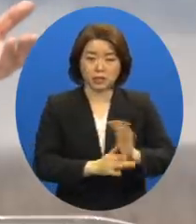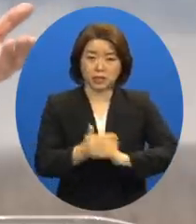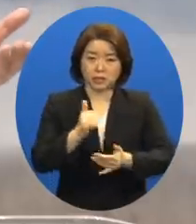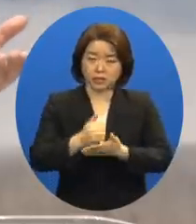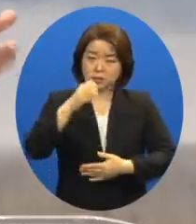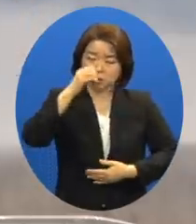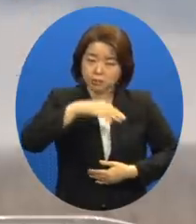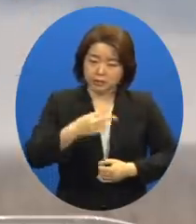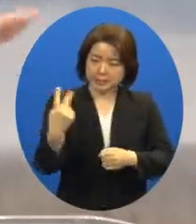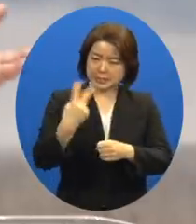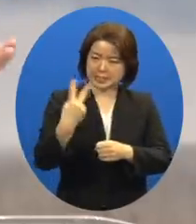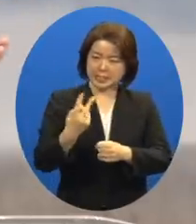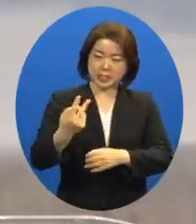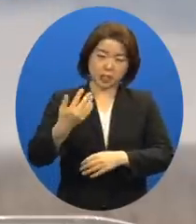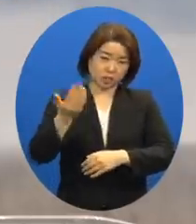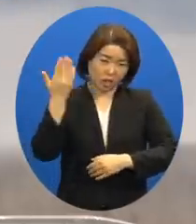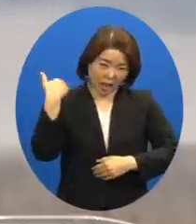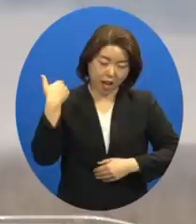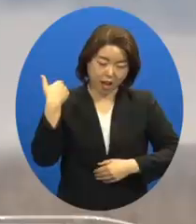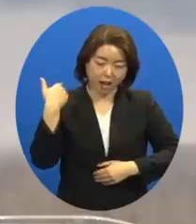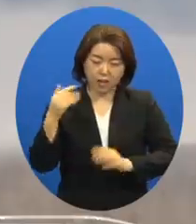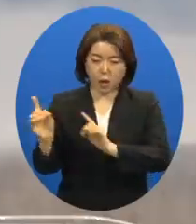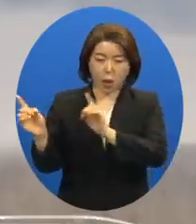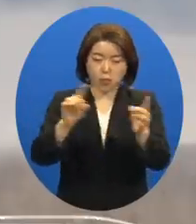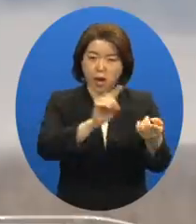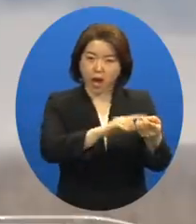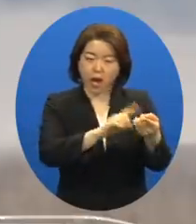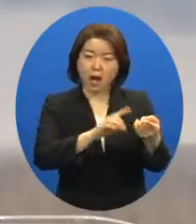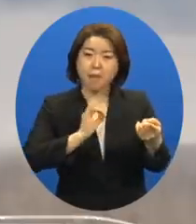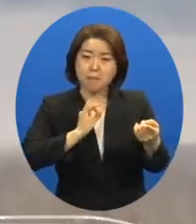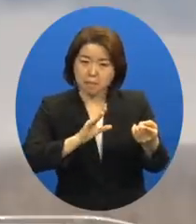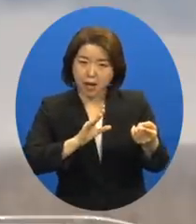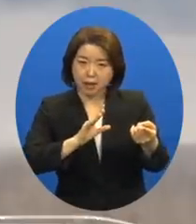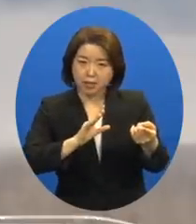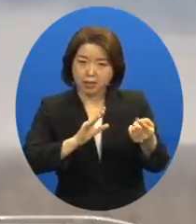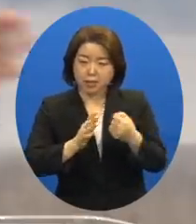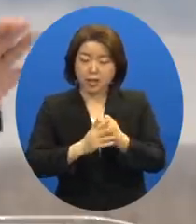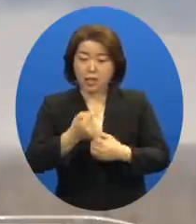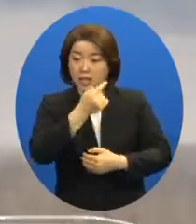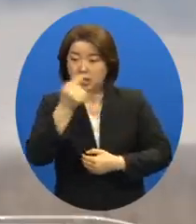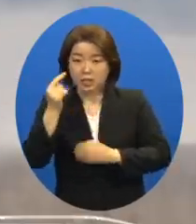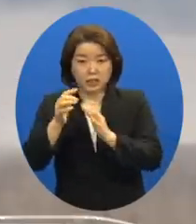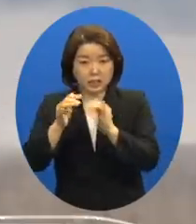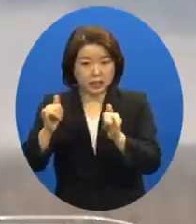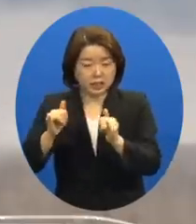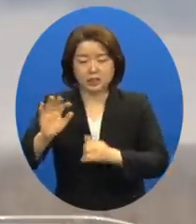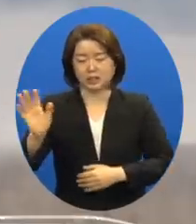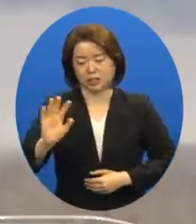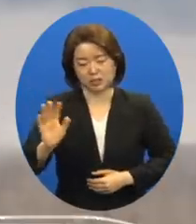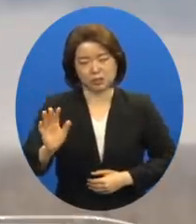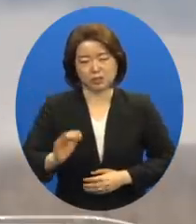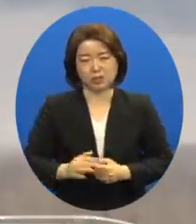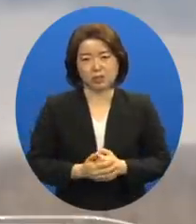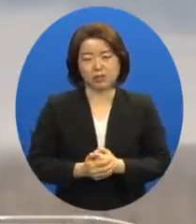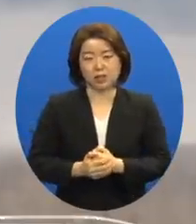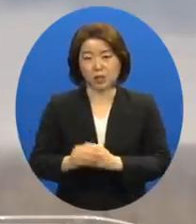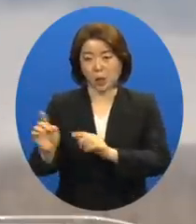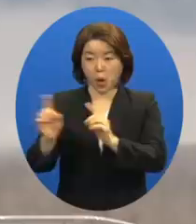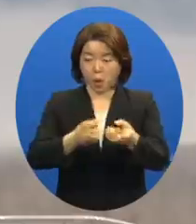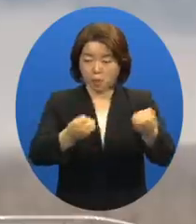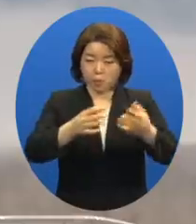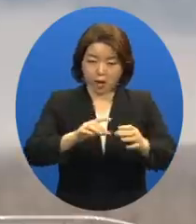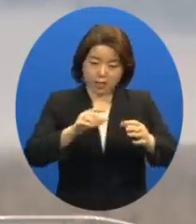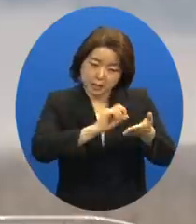전에 부활하셨다는 것만으로 부활의 증인이라고 할 수 없습니다. 부활절 카드를